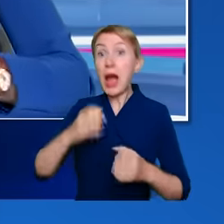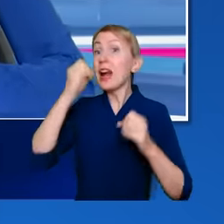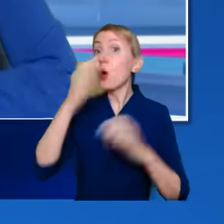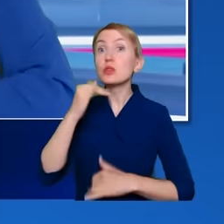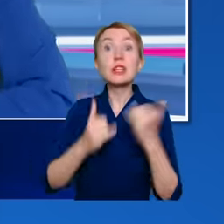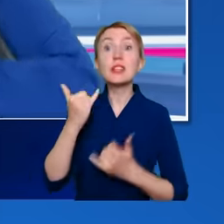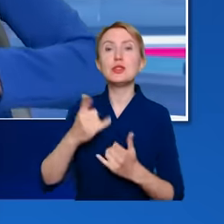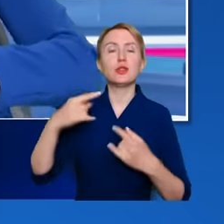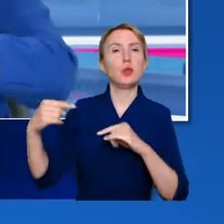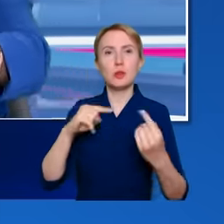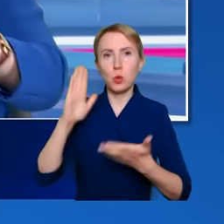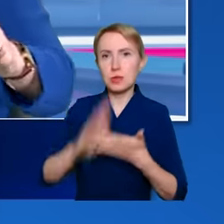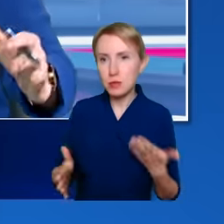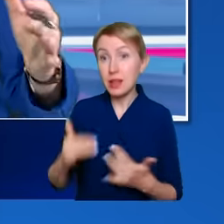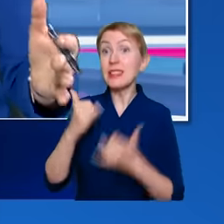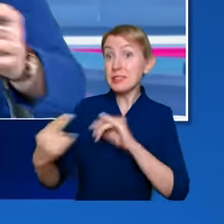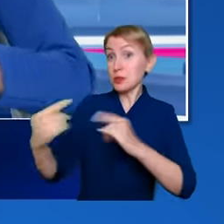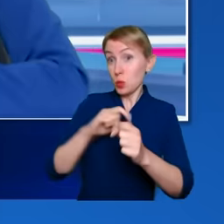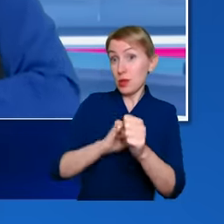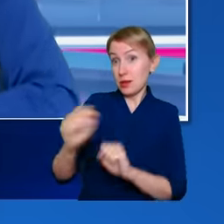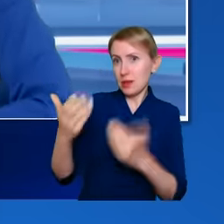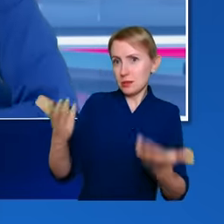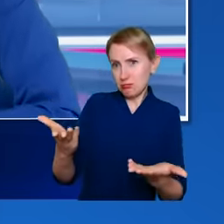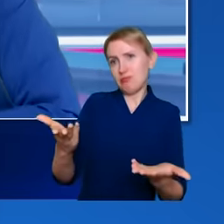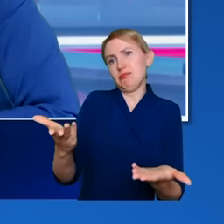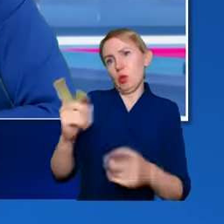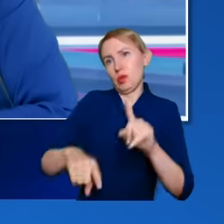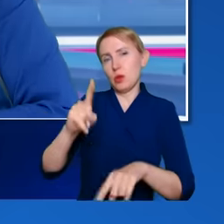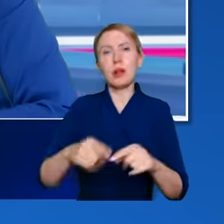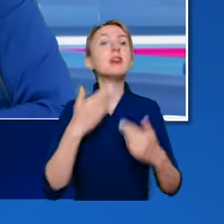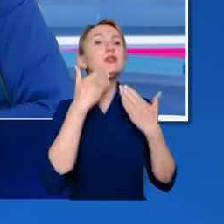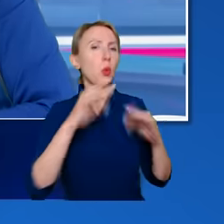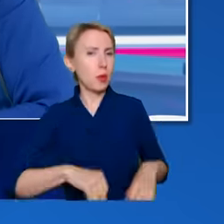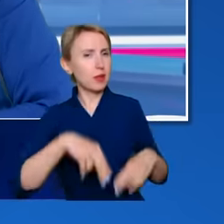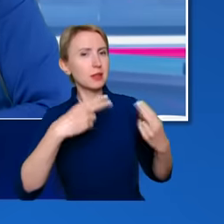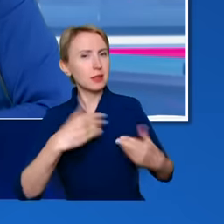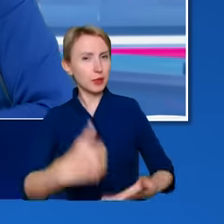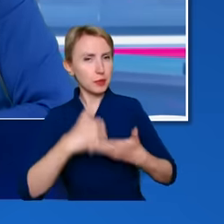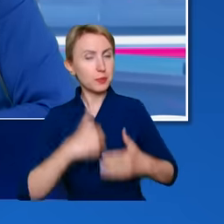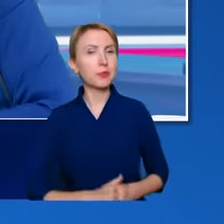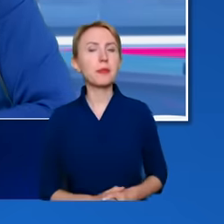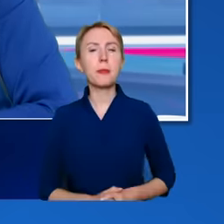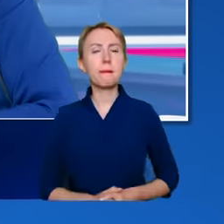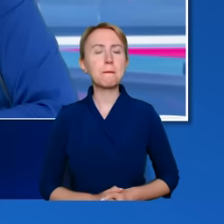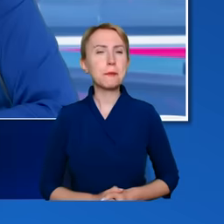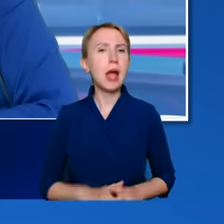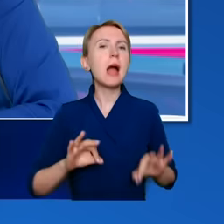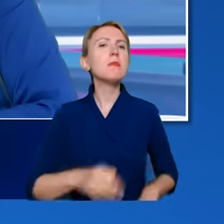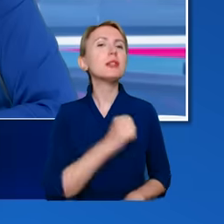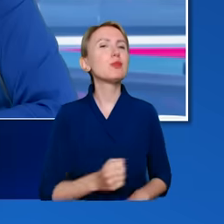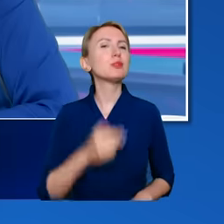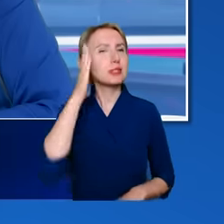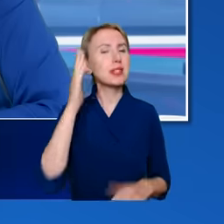nie było dyskusji. Jak jest dyskusja, to jest stan naturalny. Dziękuję pani redaktor za... Ale mam panią poseł akurat znam z Komisji